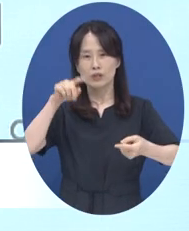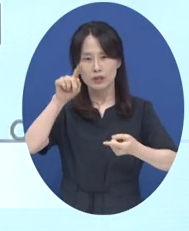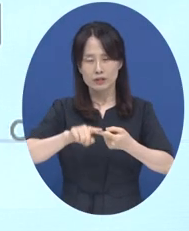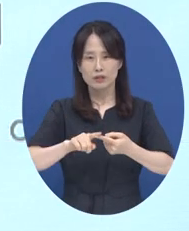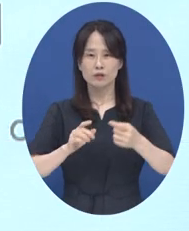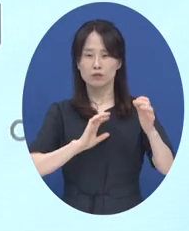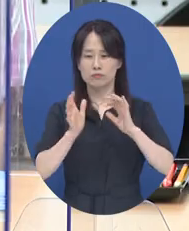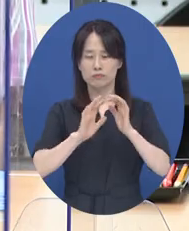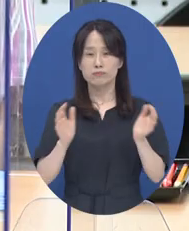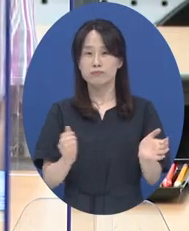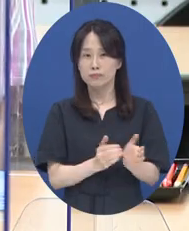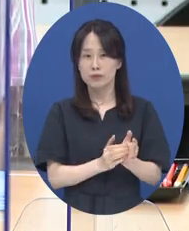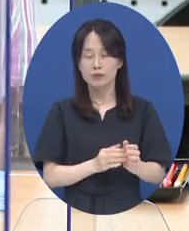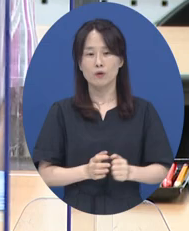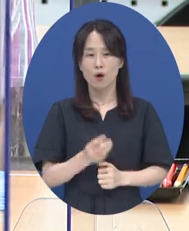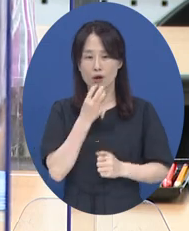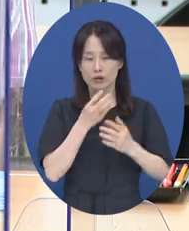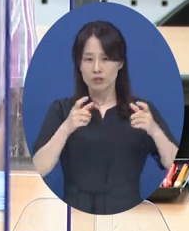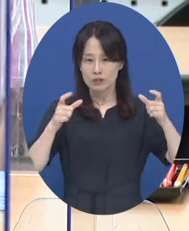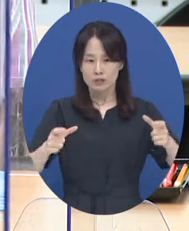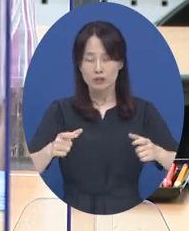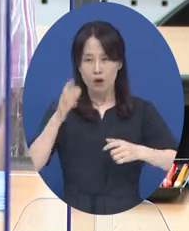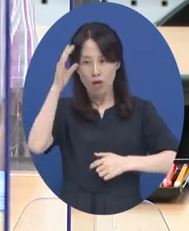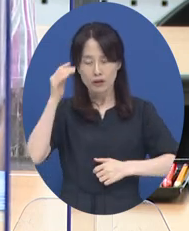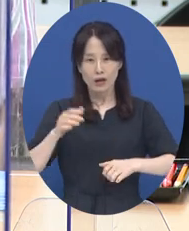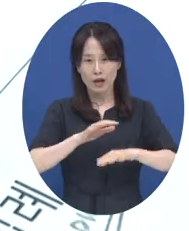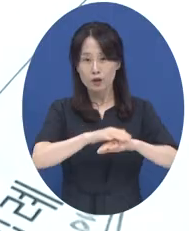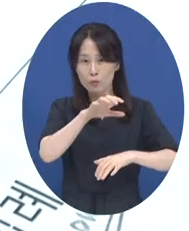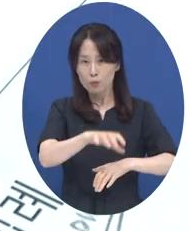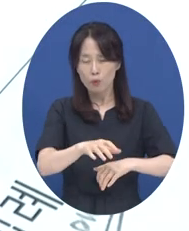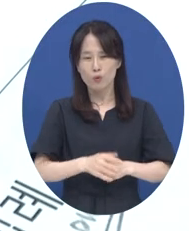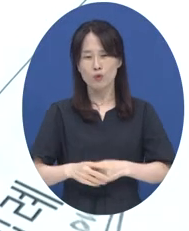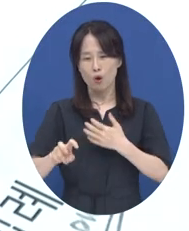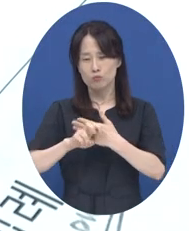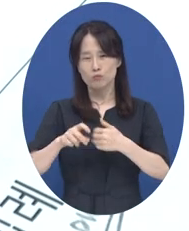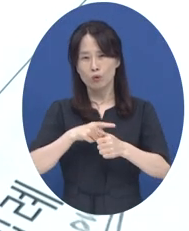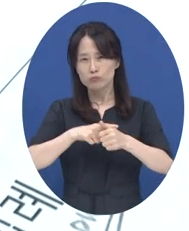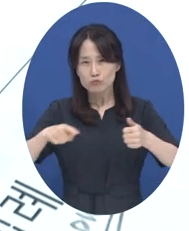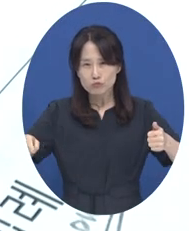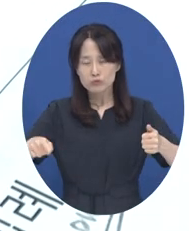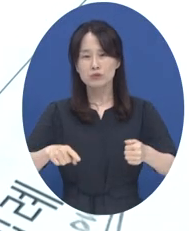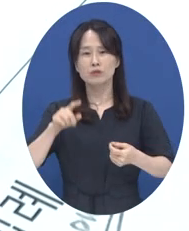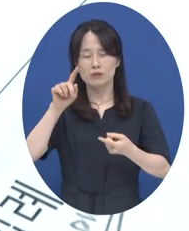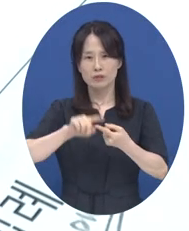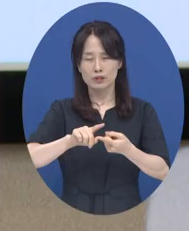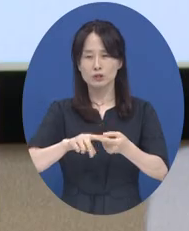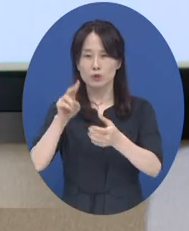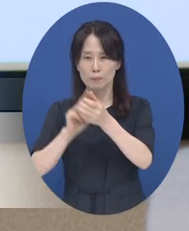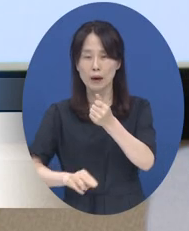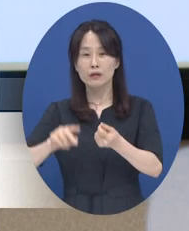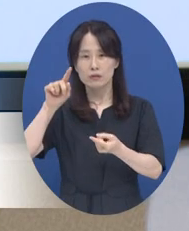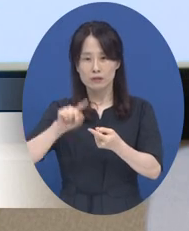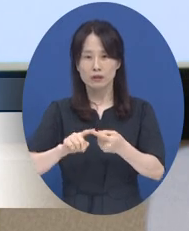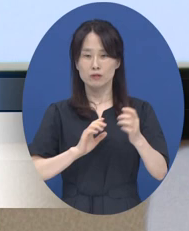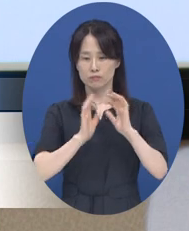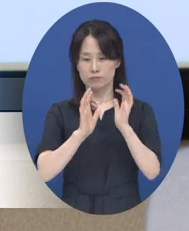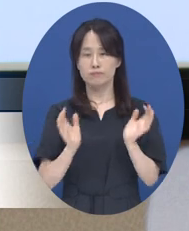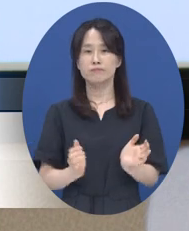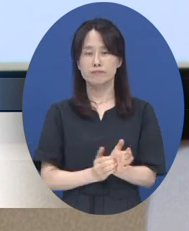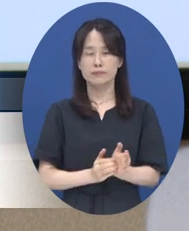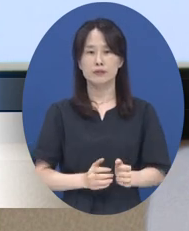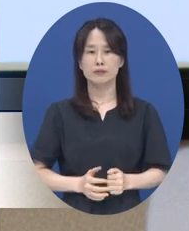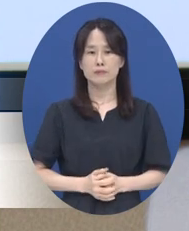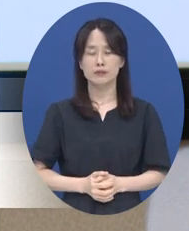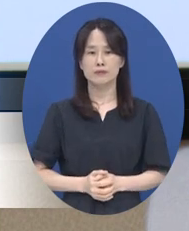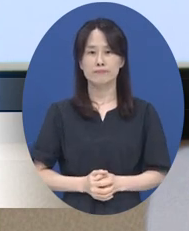마련됐고 경기 g 와 개 농장 현황과 불법 개도 살과 매매 행위에 대한 논의가 이루어졌습니다 0 목을 누르고 어